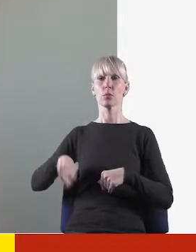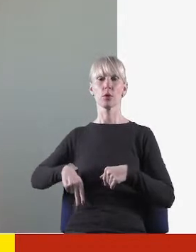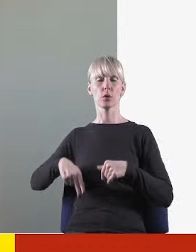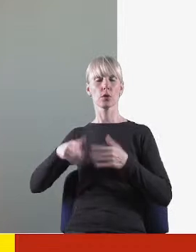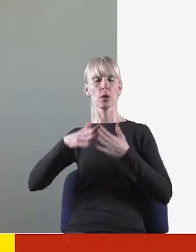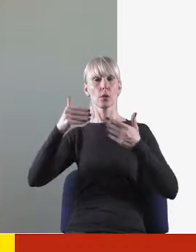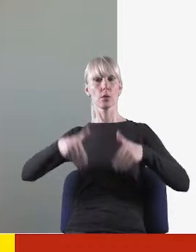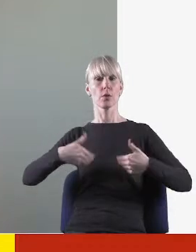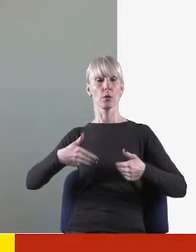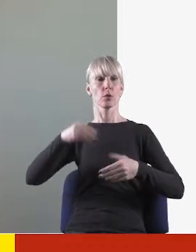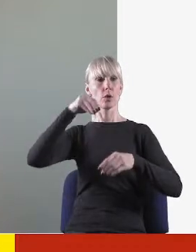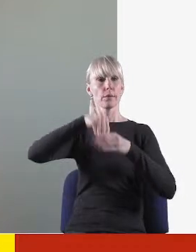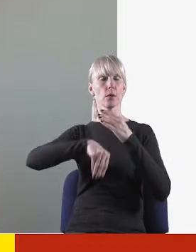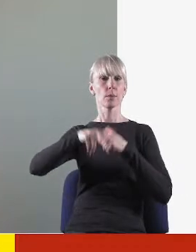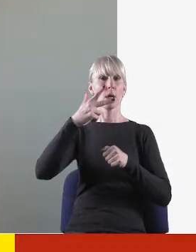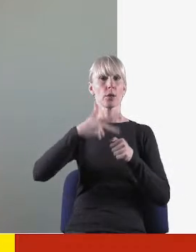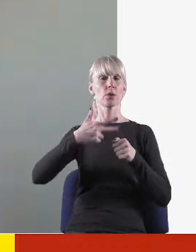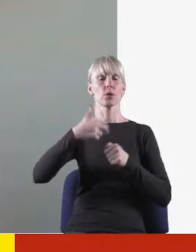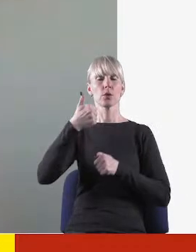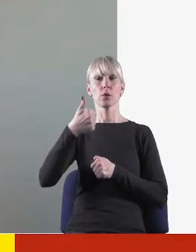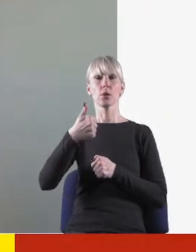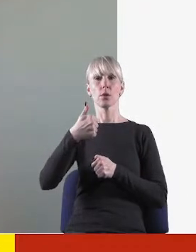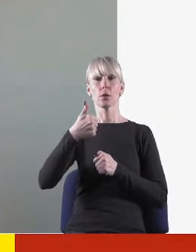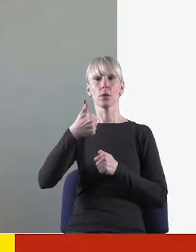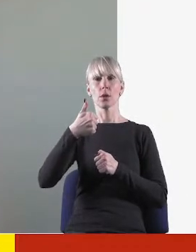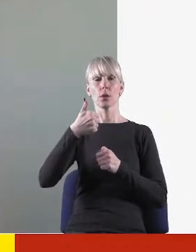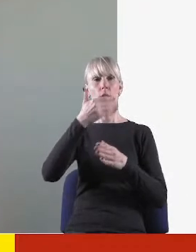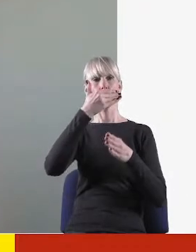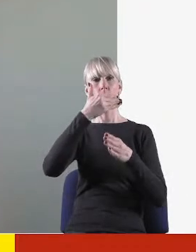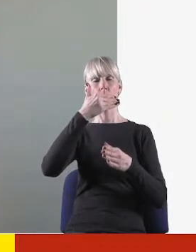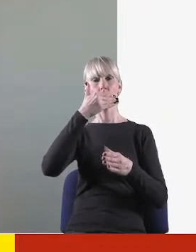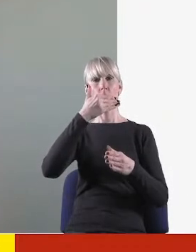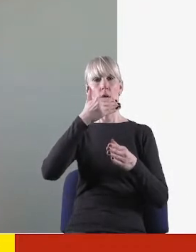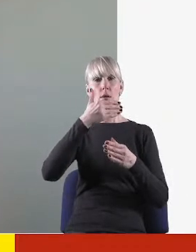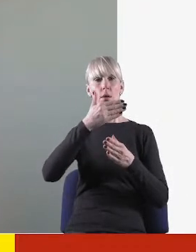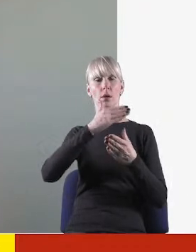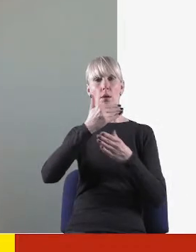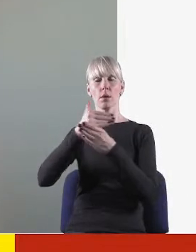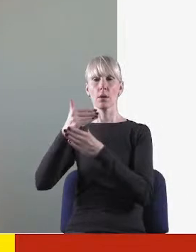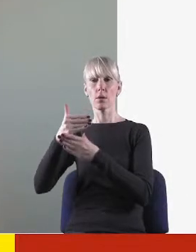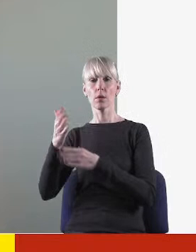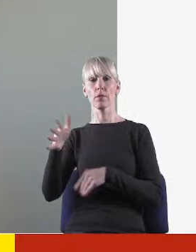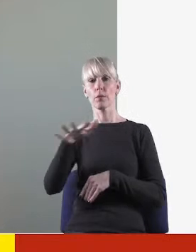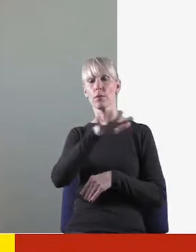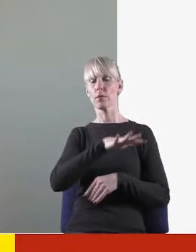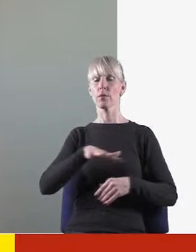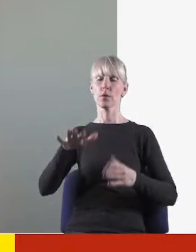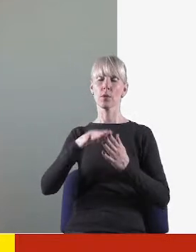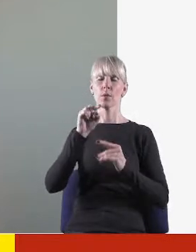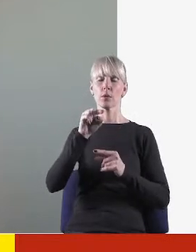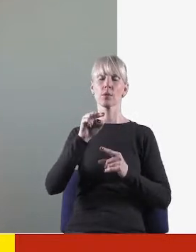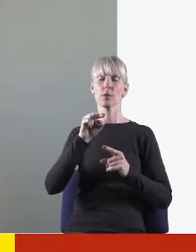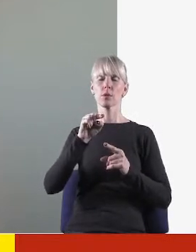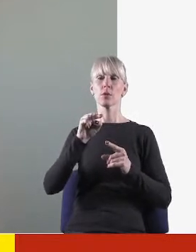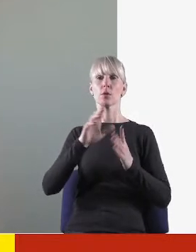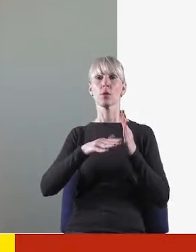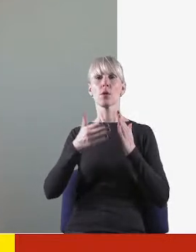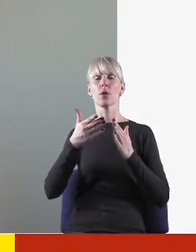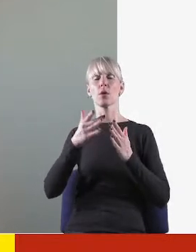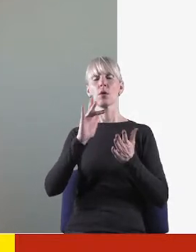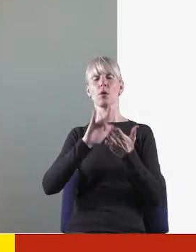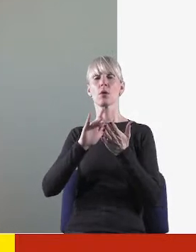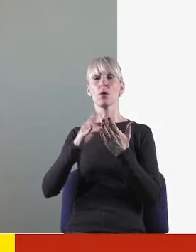gdzie na 31 podmiotów z terenu Polski dwa szpitale